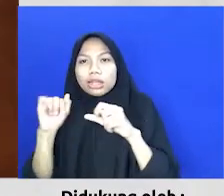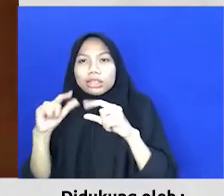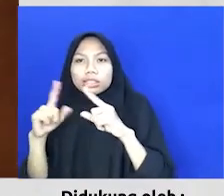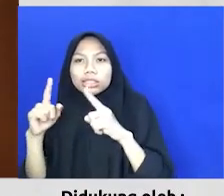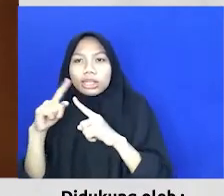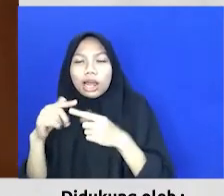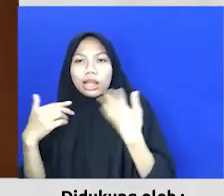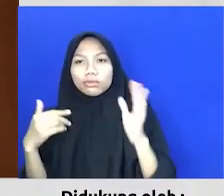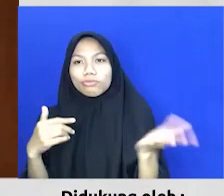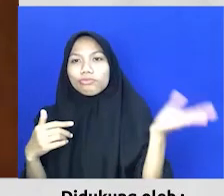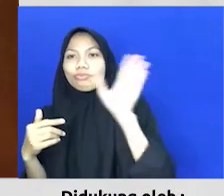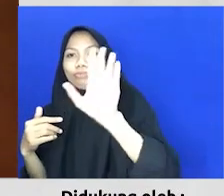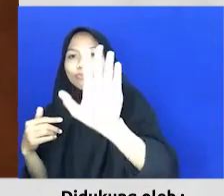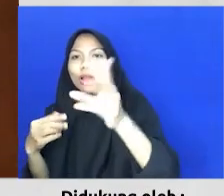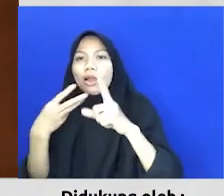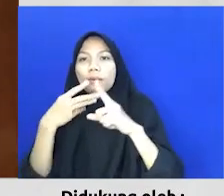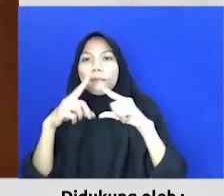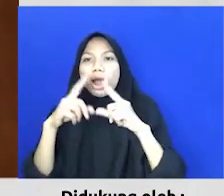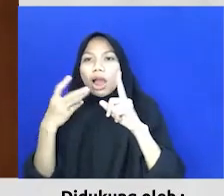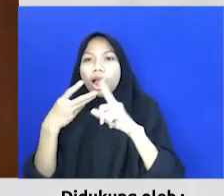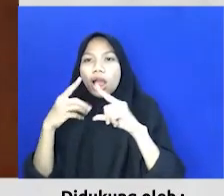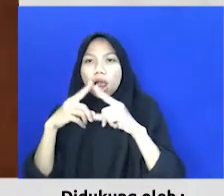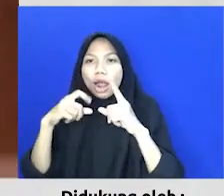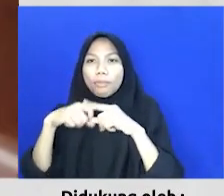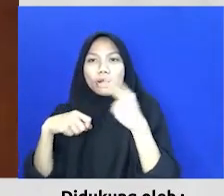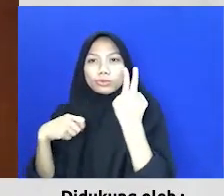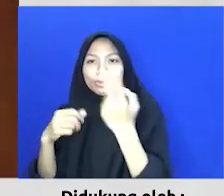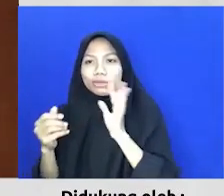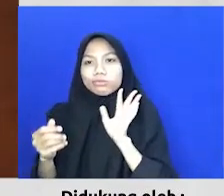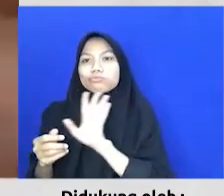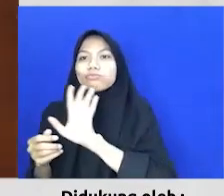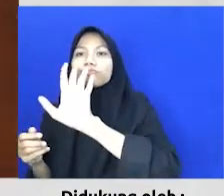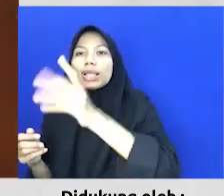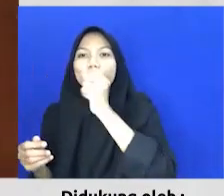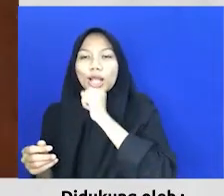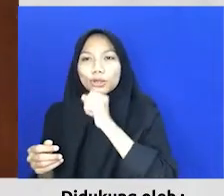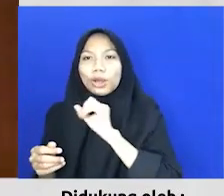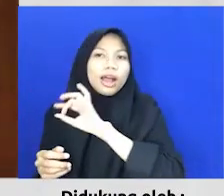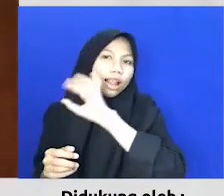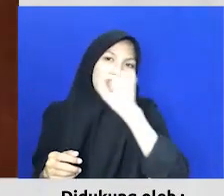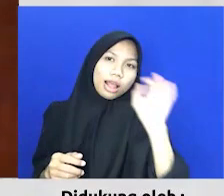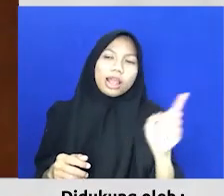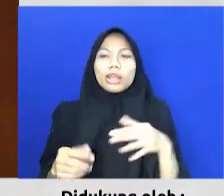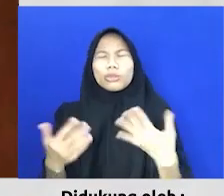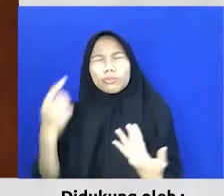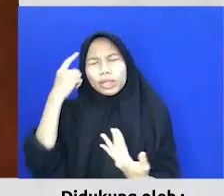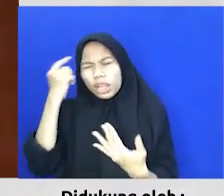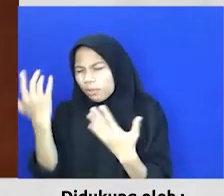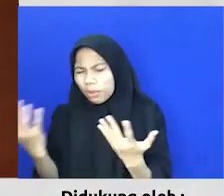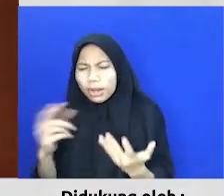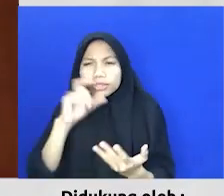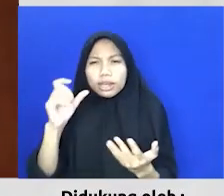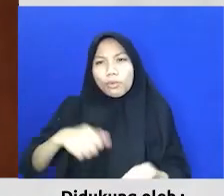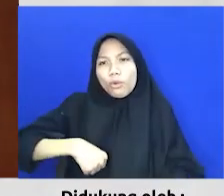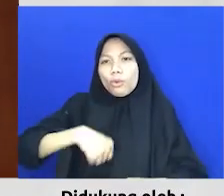kemudian ada ceritanya. Ini dia kemana, tadinya di mana, ada apa yang dihadapi, kan begitu. Nah, jadi kami